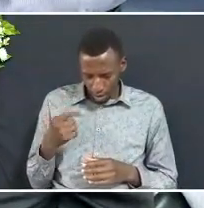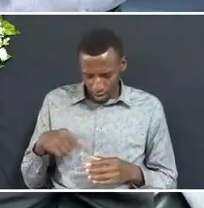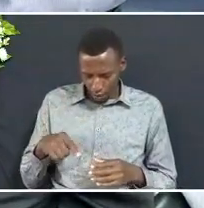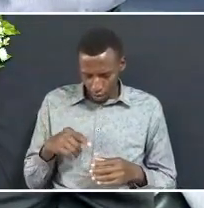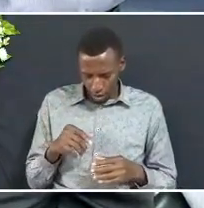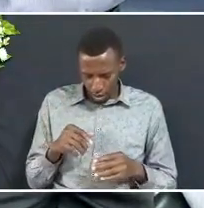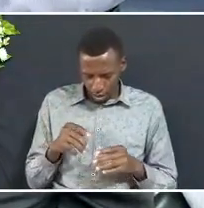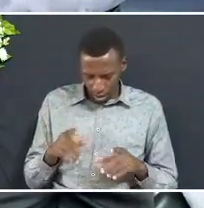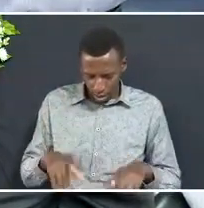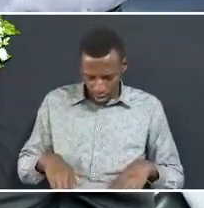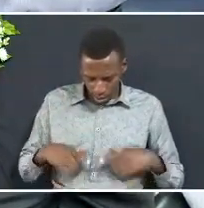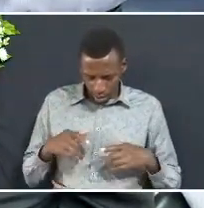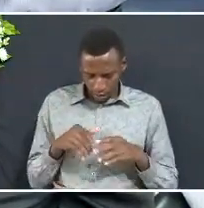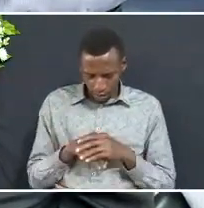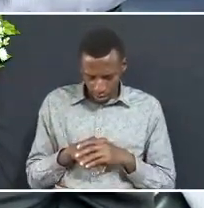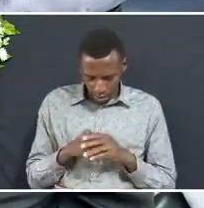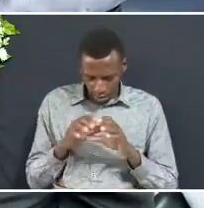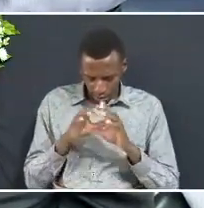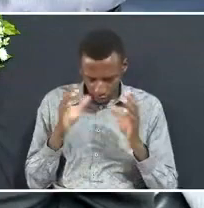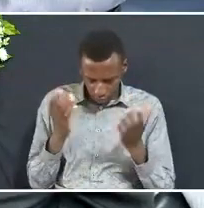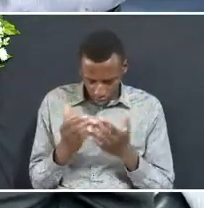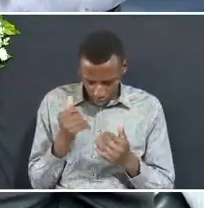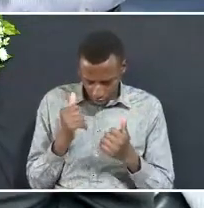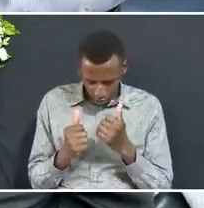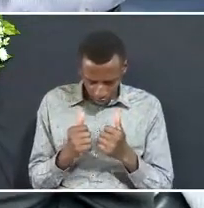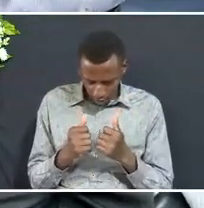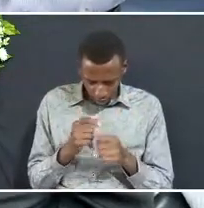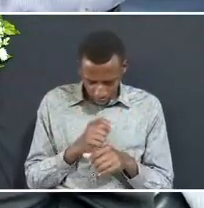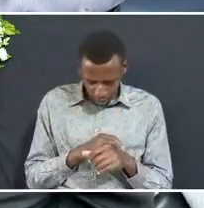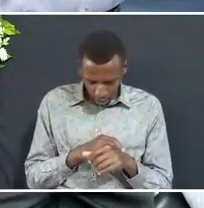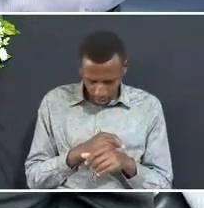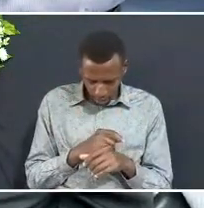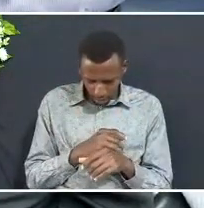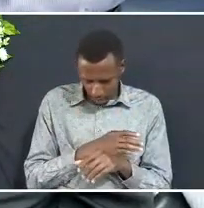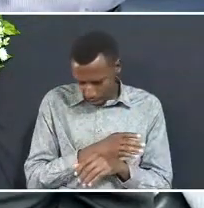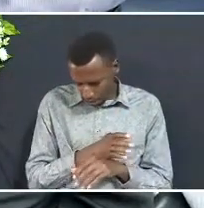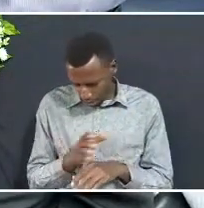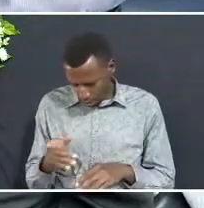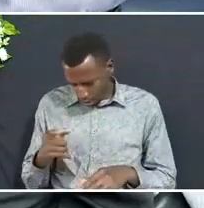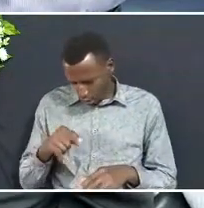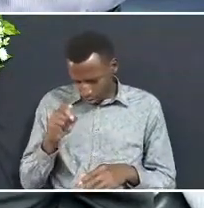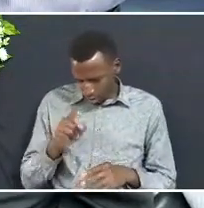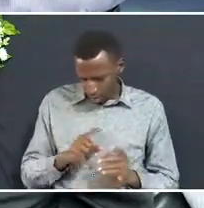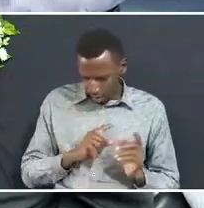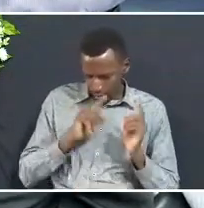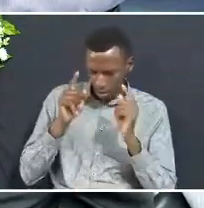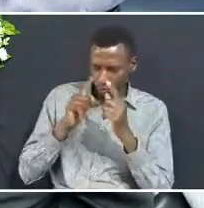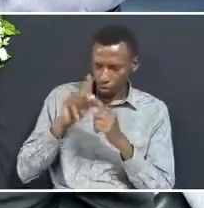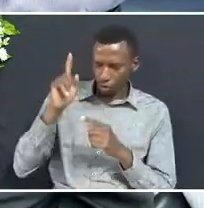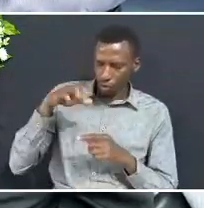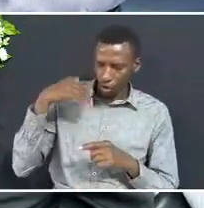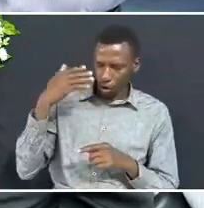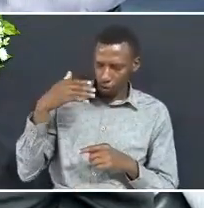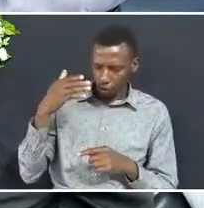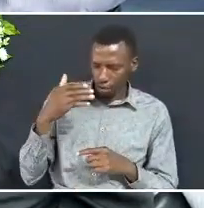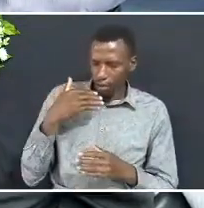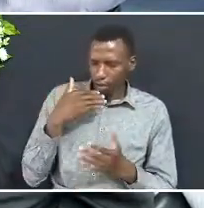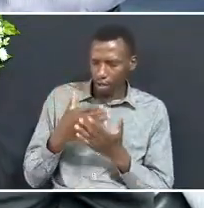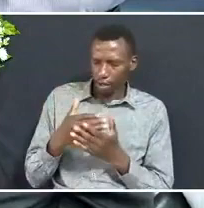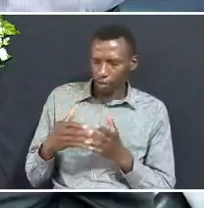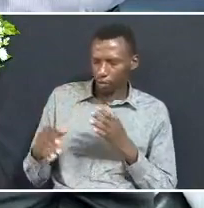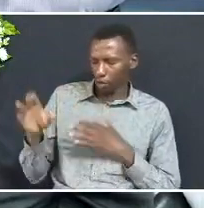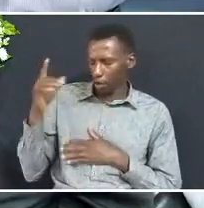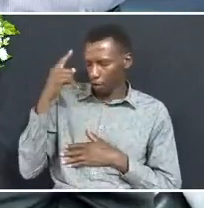papa imeweza kuyoyoma, inastahili tuche mbele yako kila na wakati. Asante Mungu kwa mafundisho